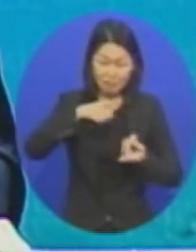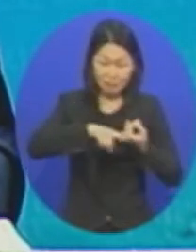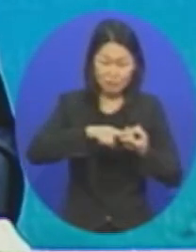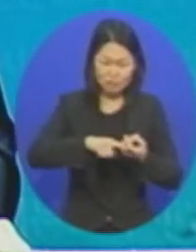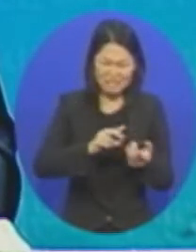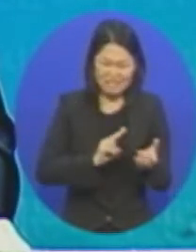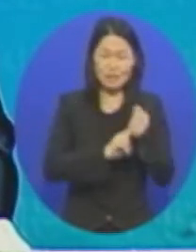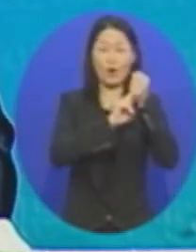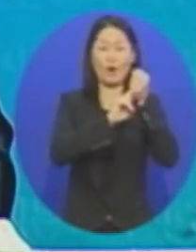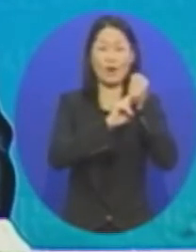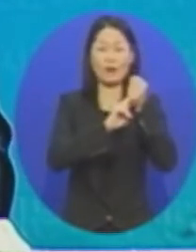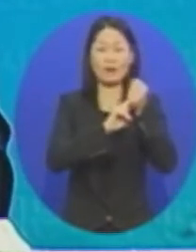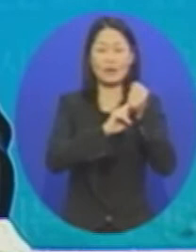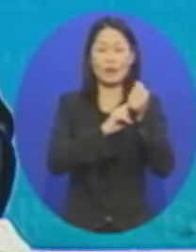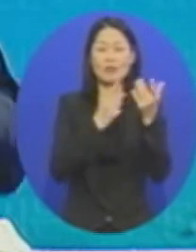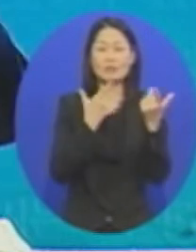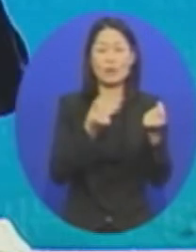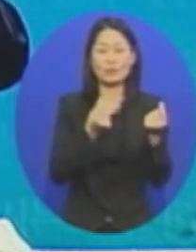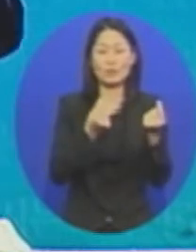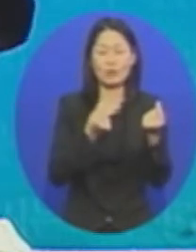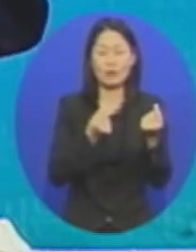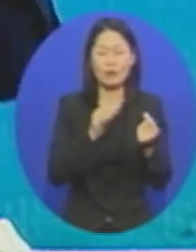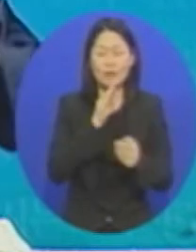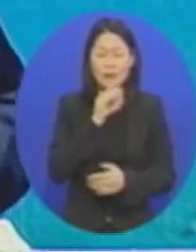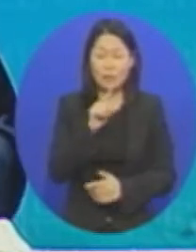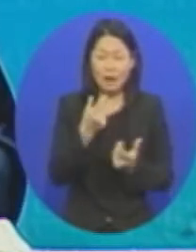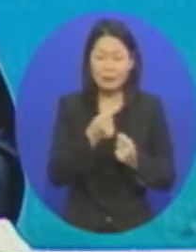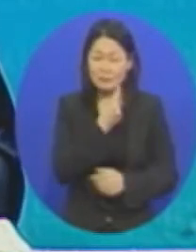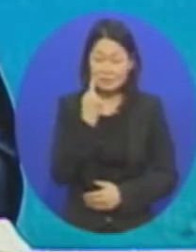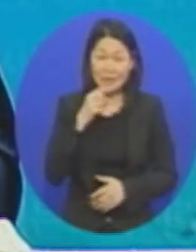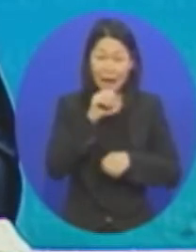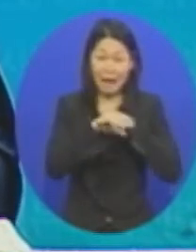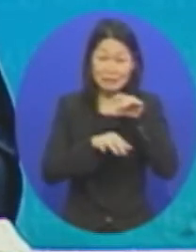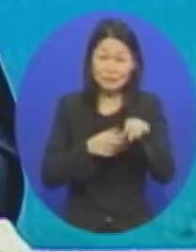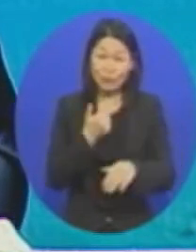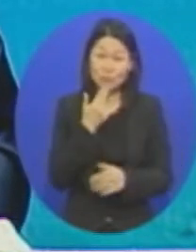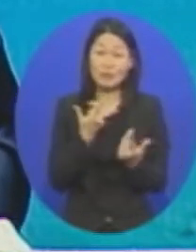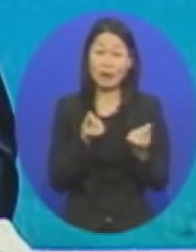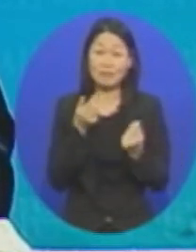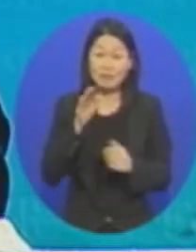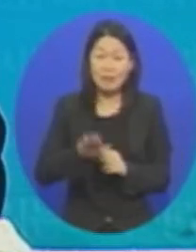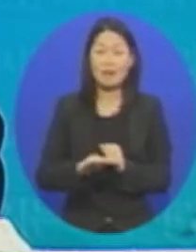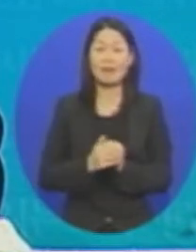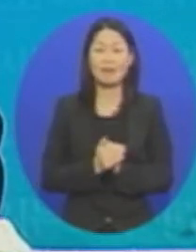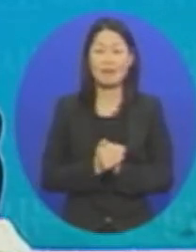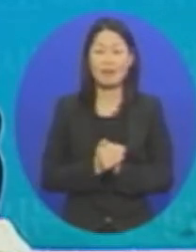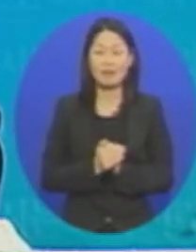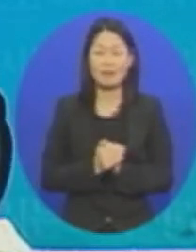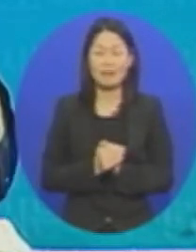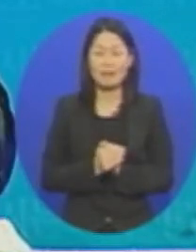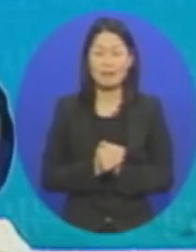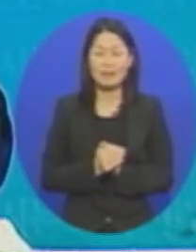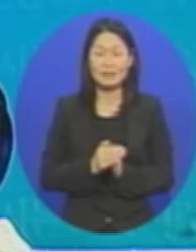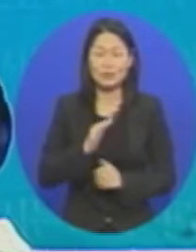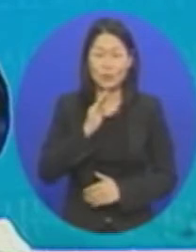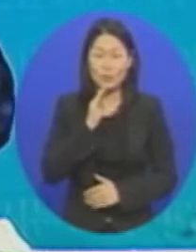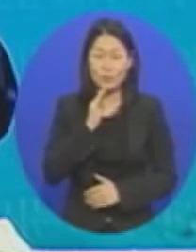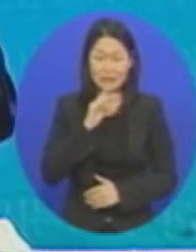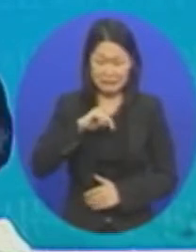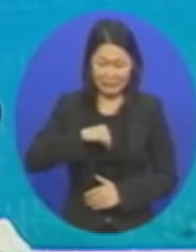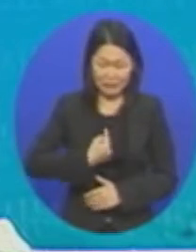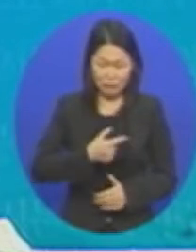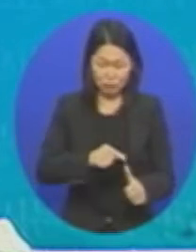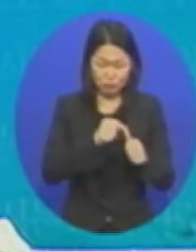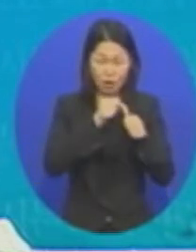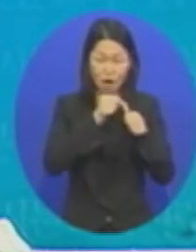기적이라고 할 만큼 정말 간증도 그런 간증이 없겠죠 그런데 이건 자기가